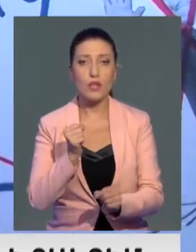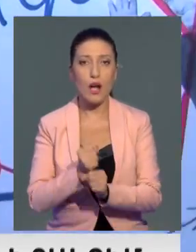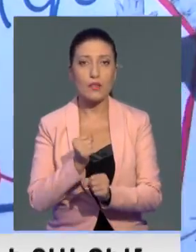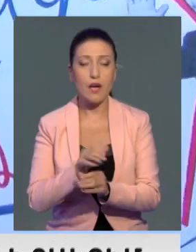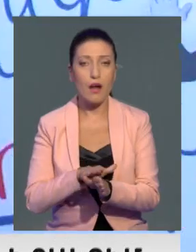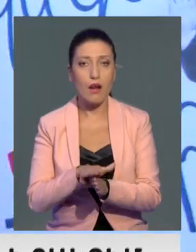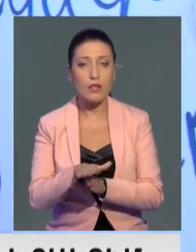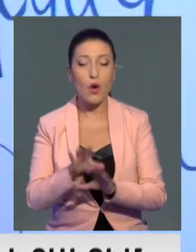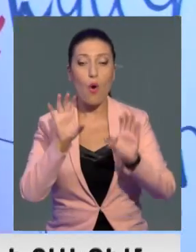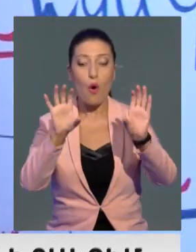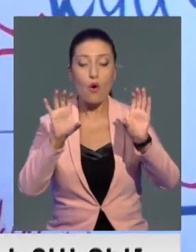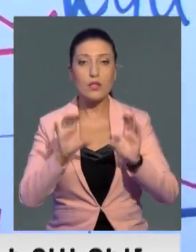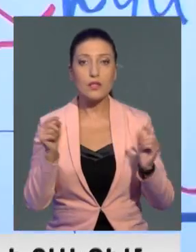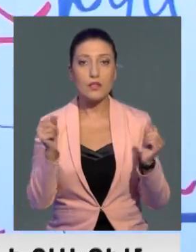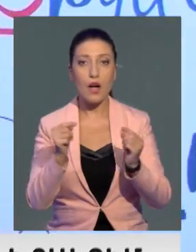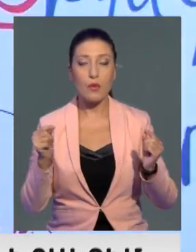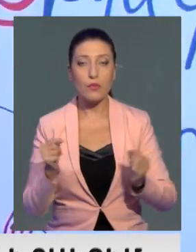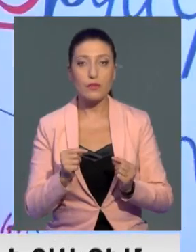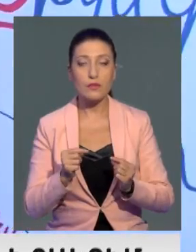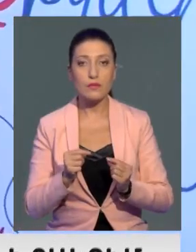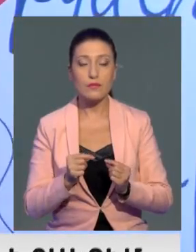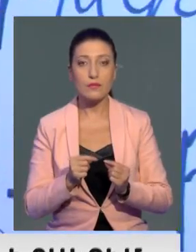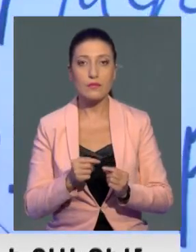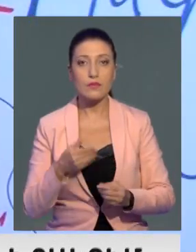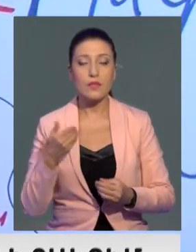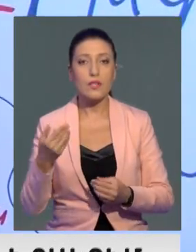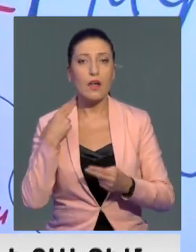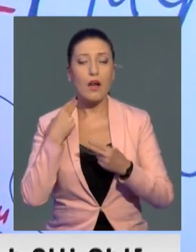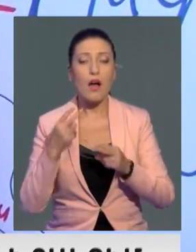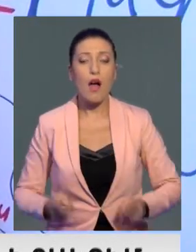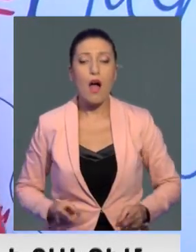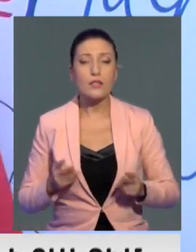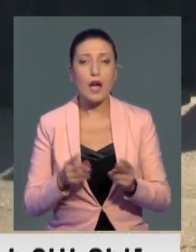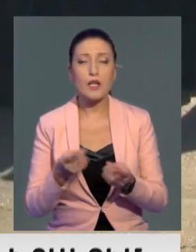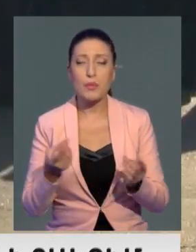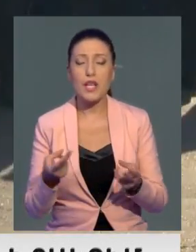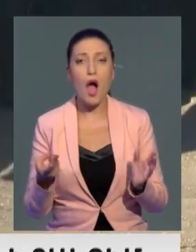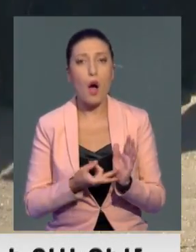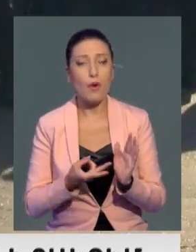օրենքով կատարի ամեն ինչ և բարձվի, նրա հանցանքները ապացուցվի։